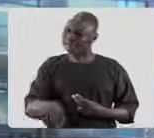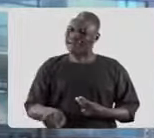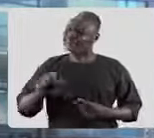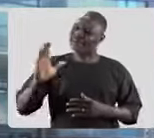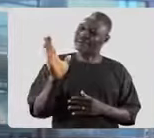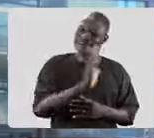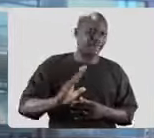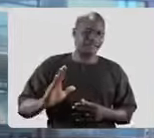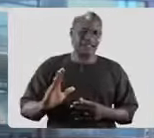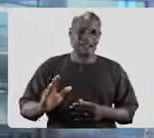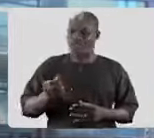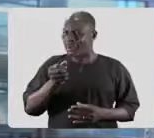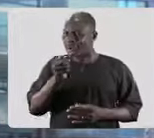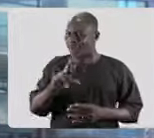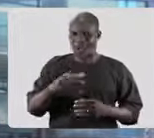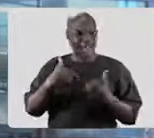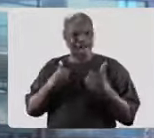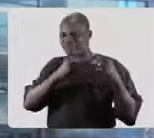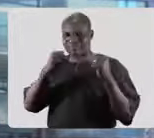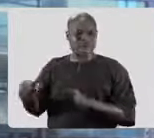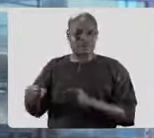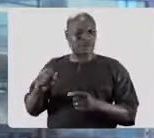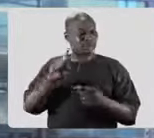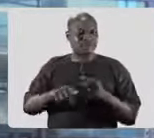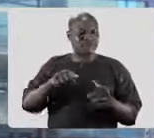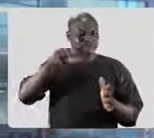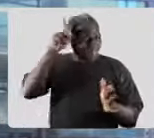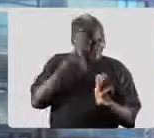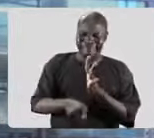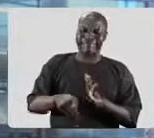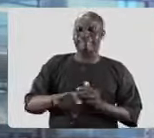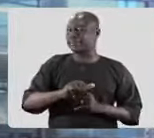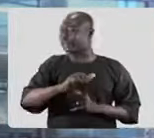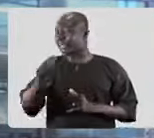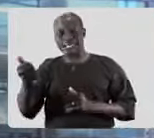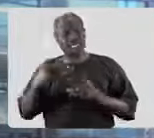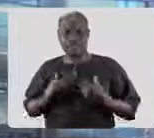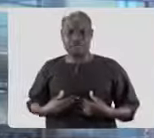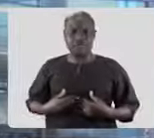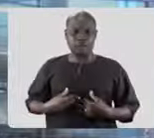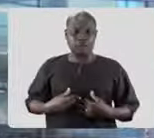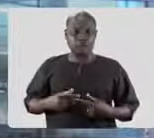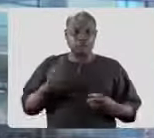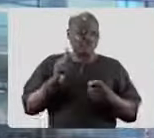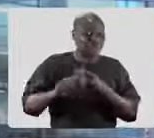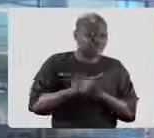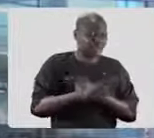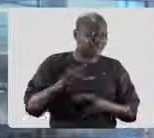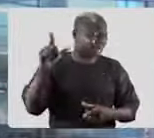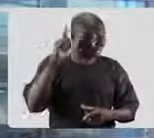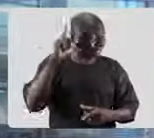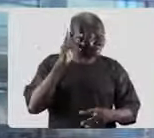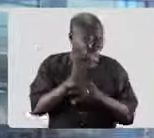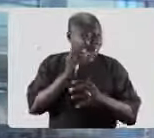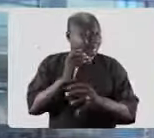odofo wa wutie me no me pese ne wo de saa die we e hye